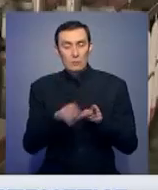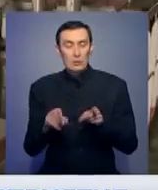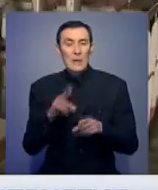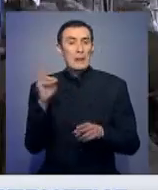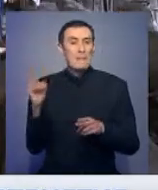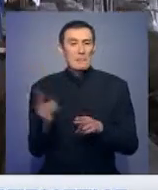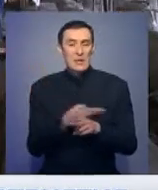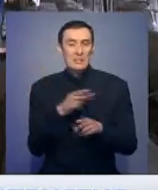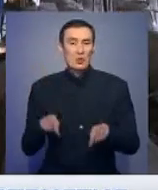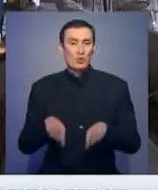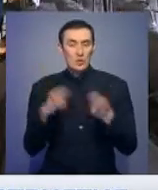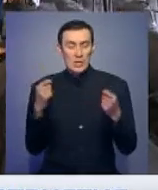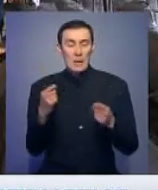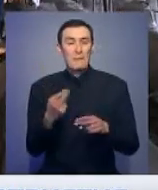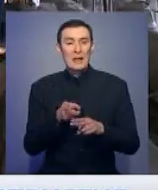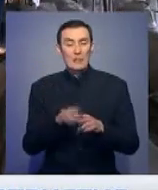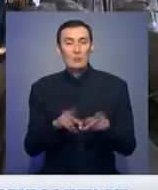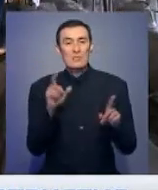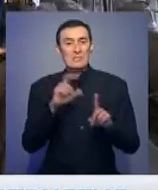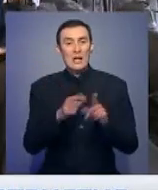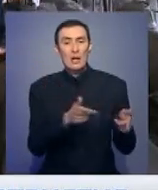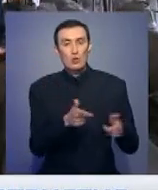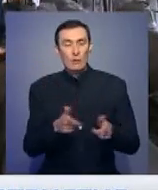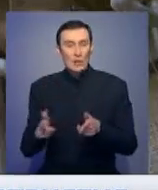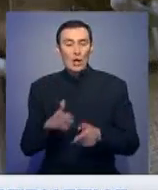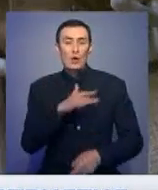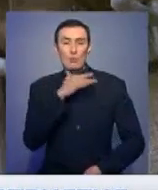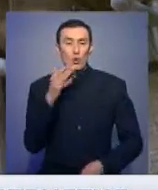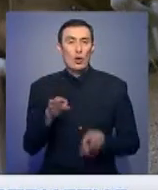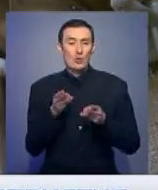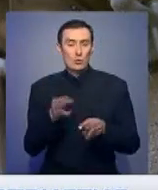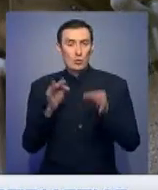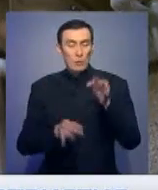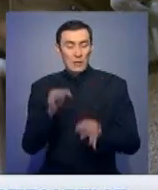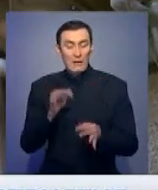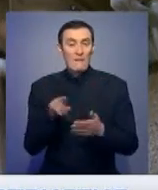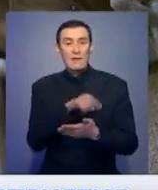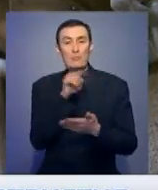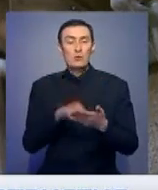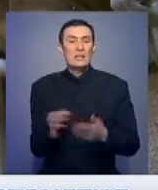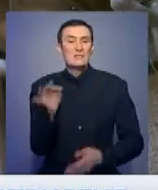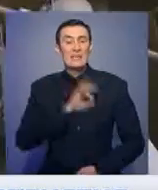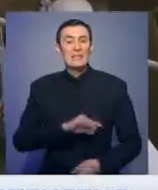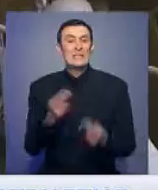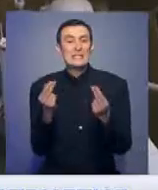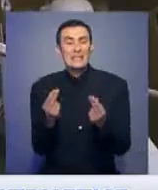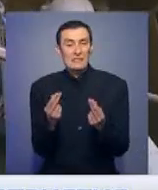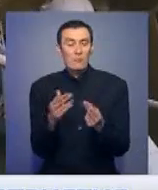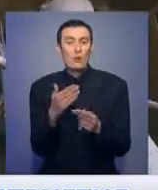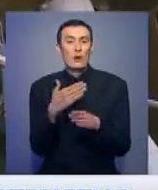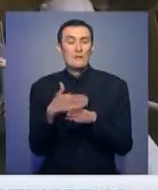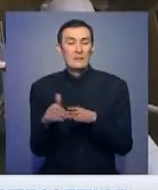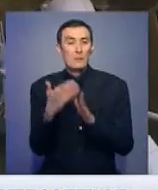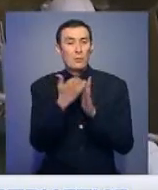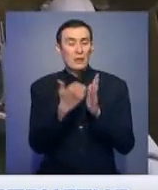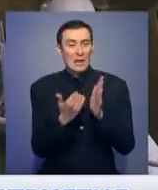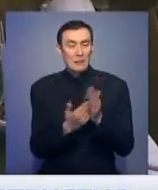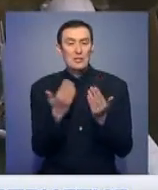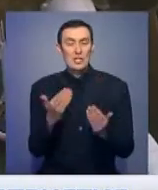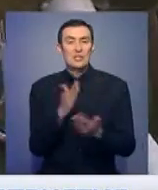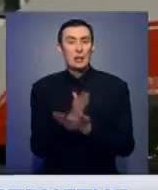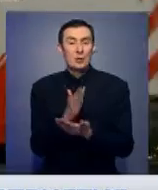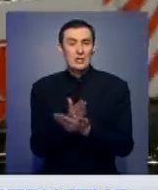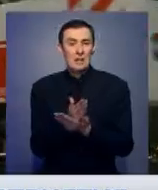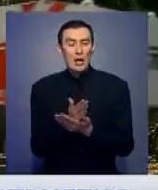без эксцессов. Для этого заготовлено достаточное количество топлива. Вопрос освоения средств, выделенных по инвест-программе, находится